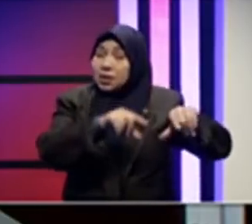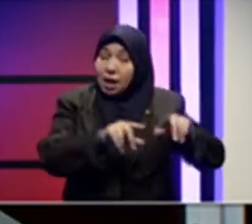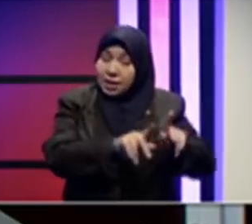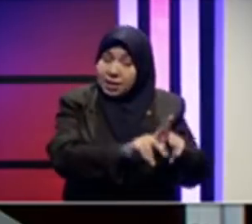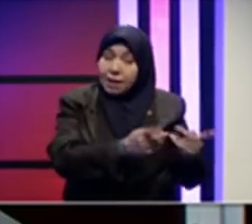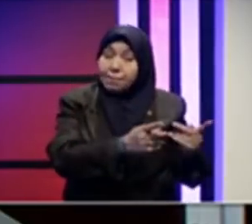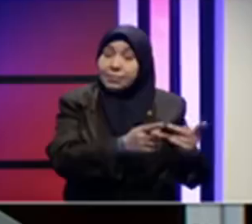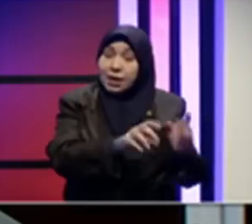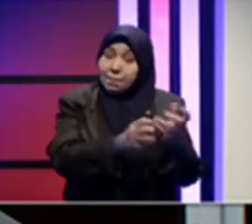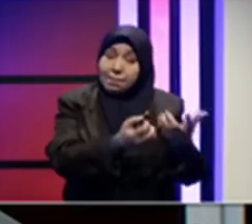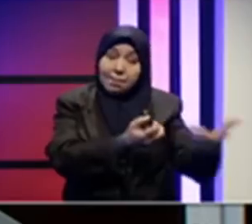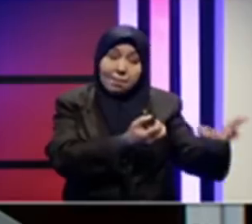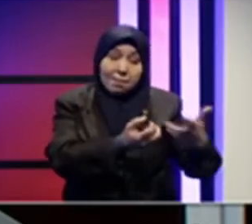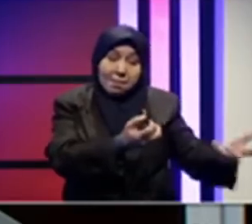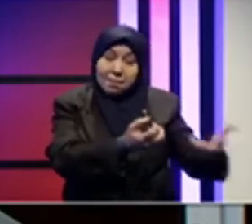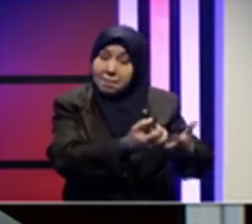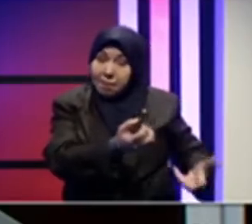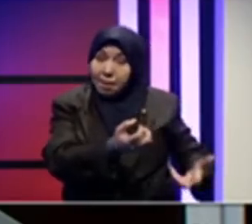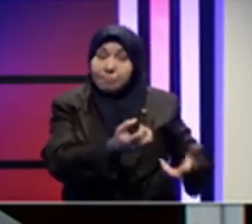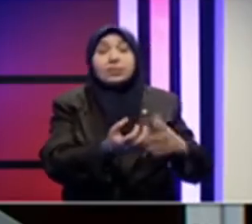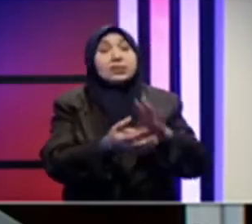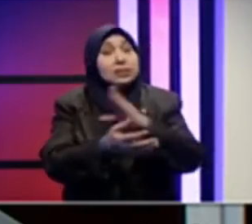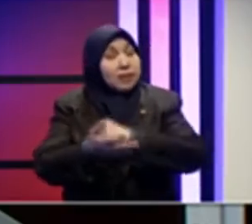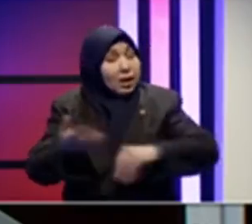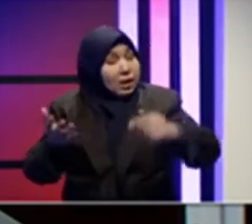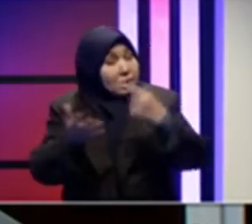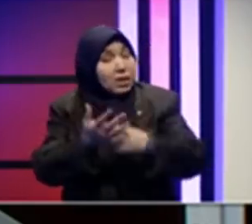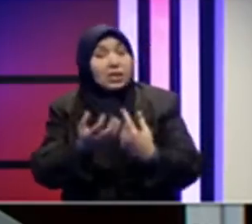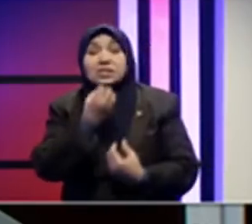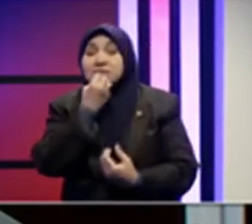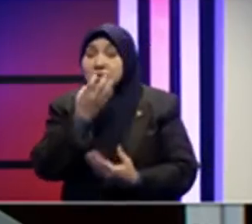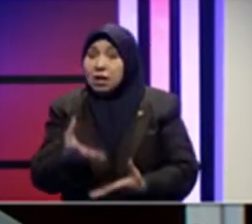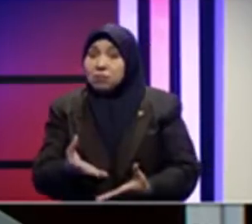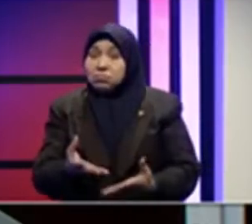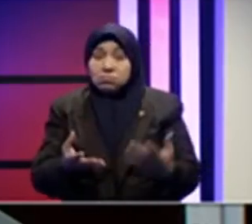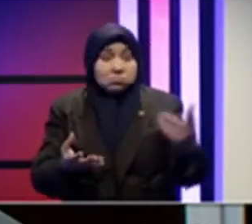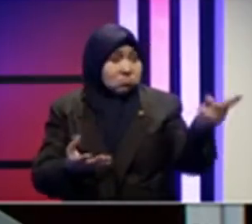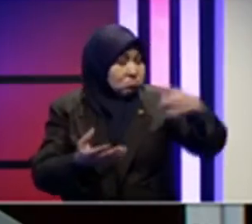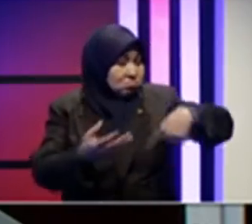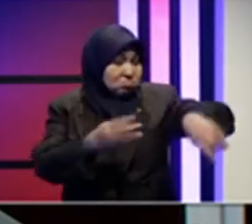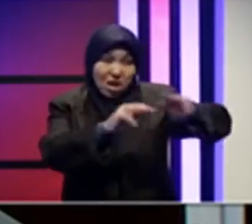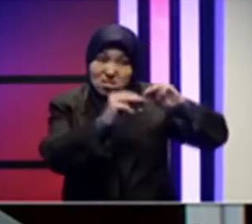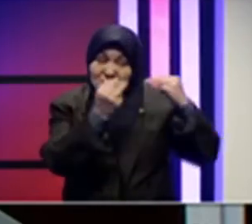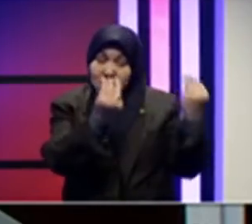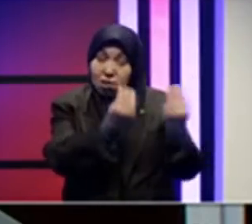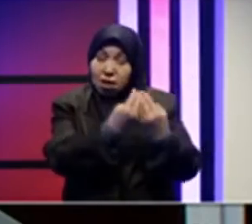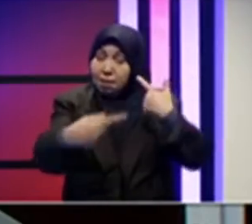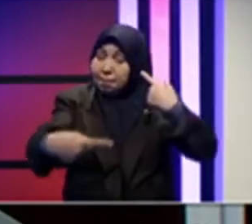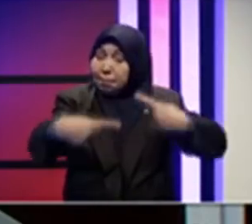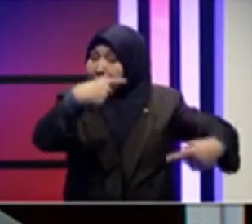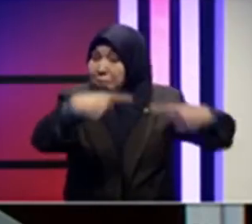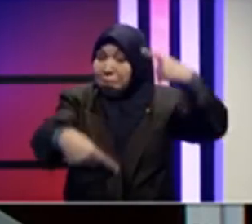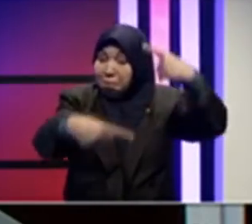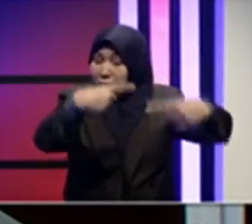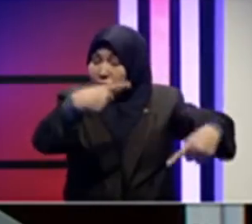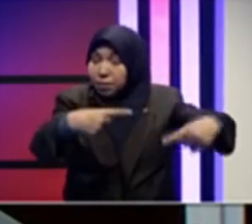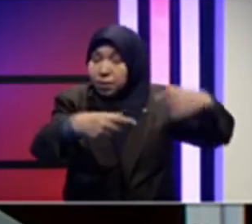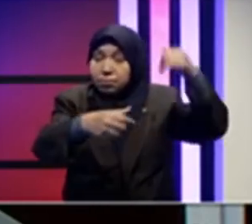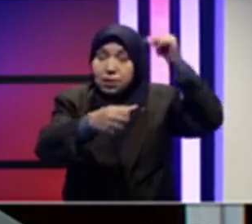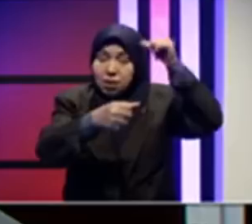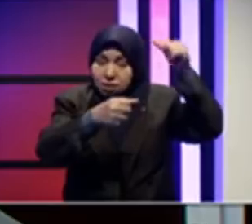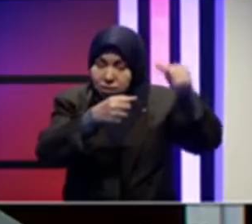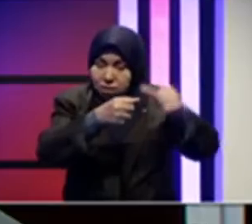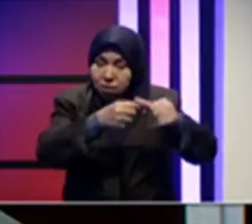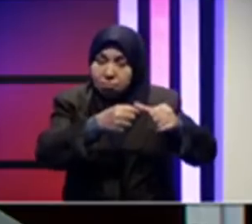dipisah-pisahkan. Baik. Dan selepas itu dinyatakan kamu berselisih, ya, ada di kalangan mereka berselisih, maka diingatkan fattaqullaha